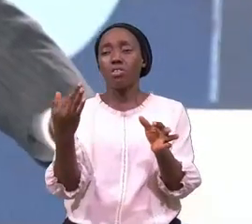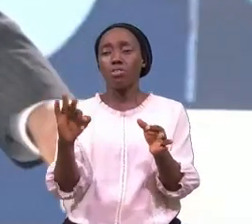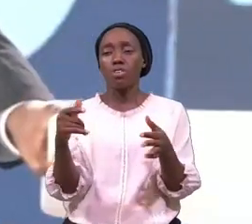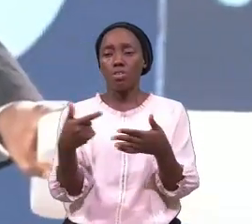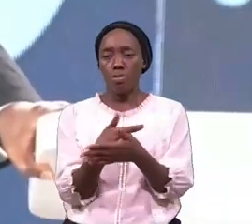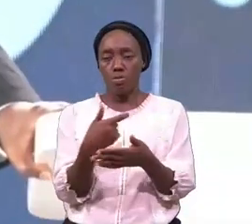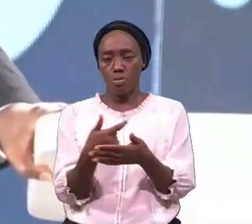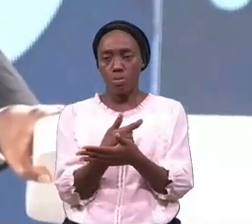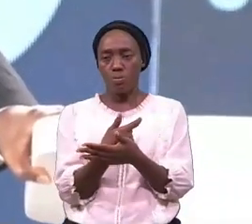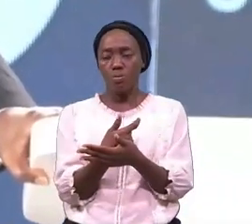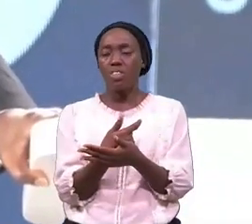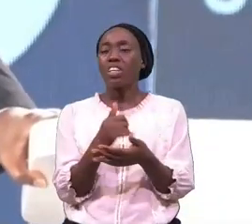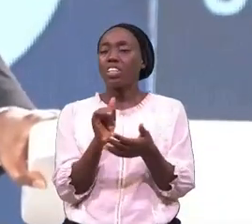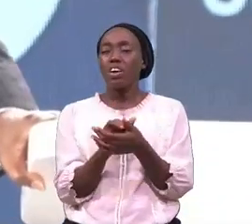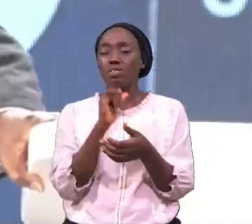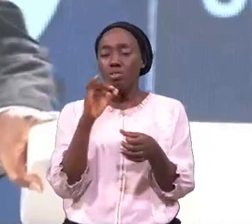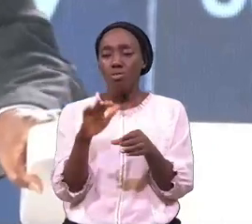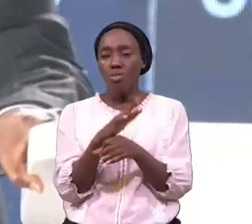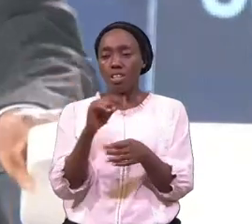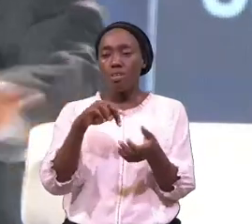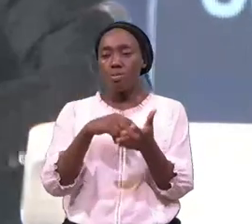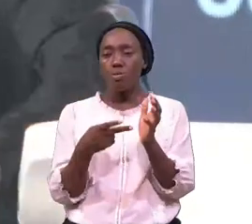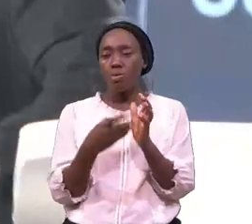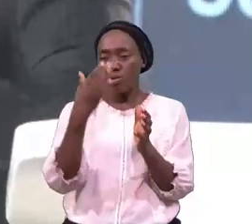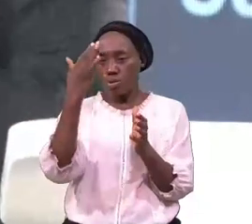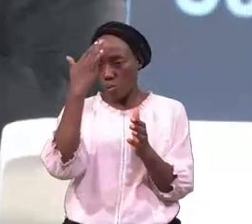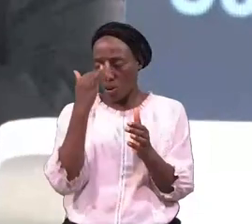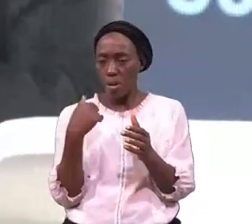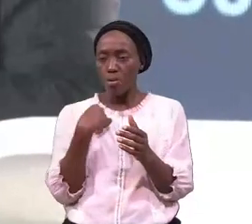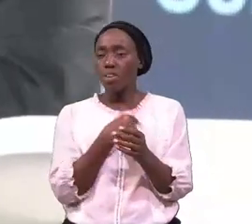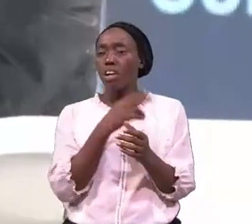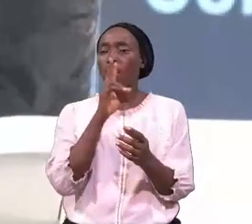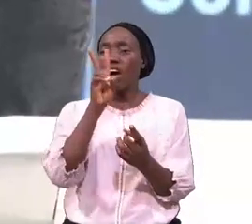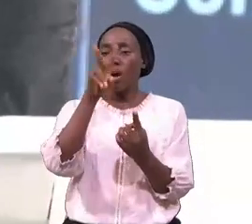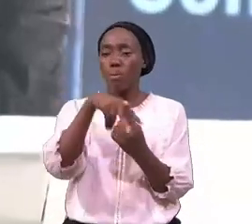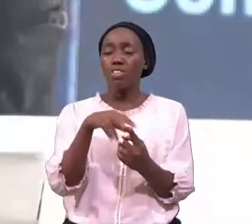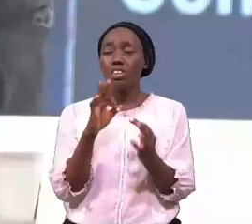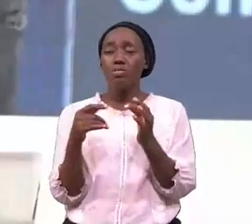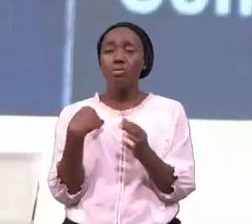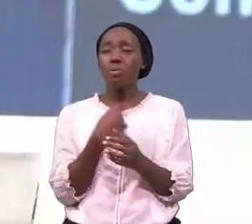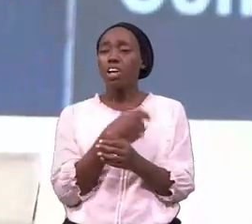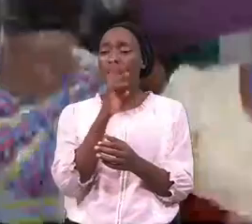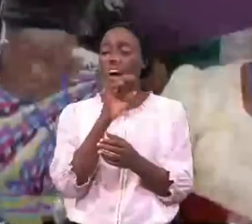Si nous ne tournons pas des gens des ténèbres à la lumière, ça veut dire que nous ne faisons pas ce pourquoi nous sommes là.